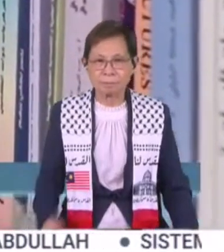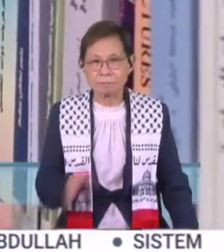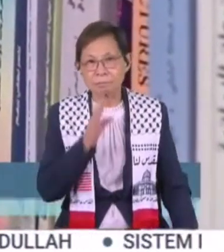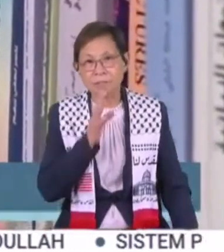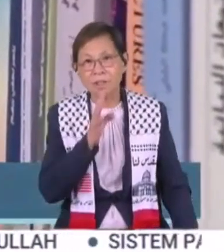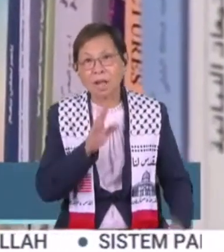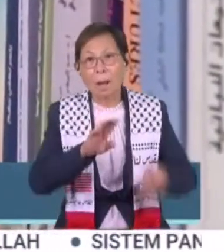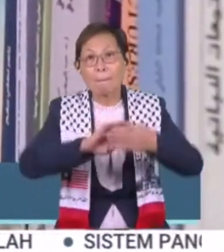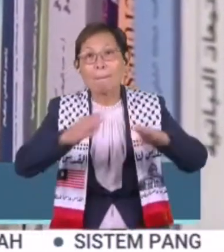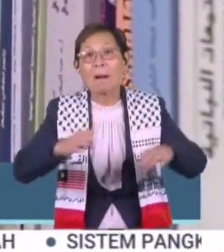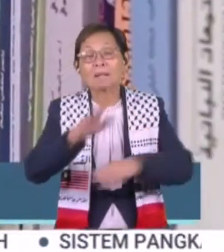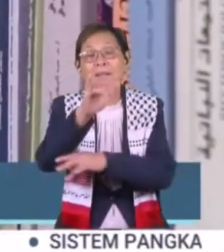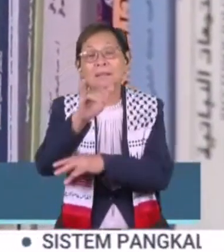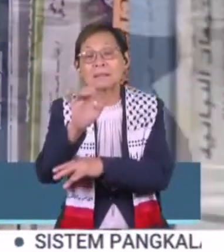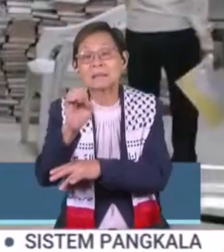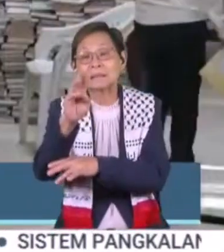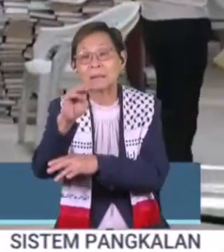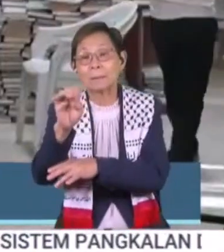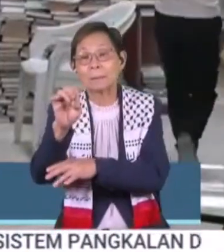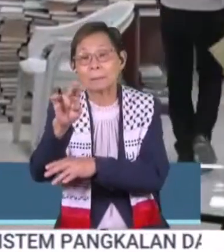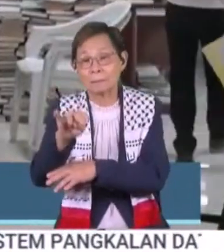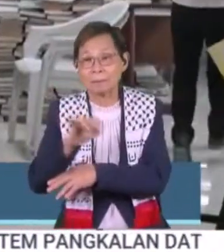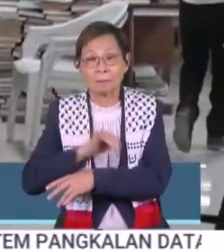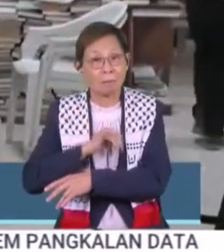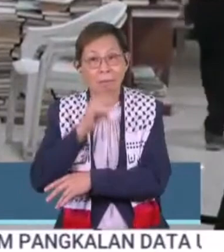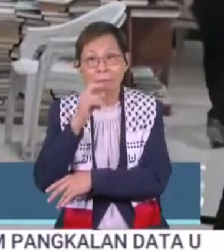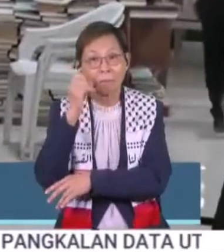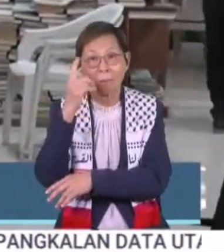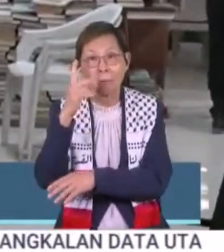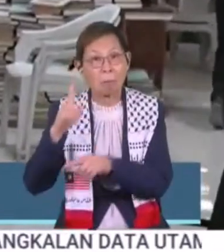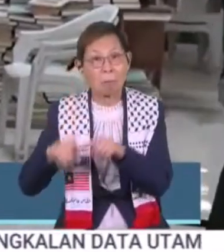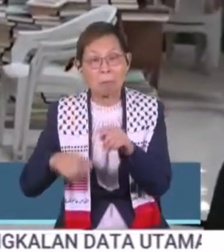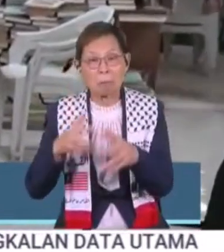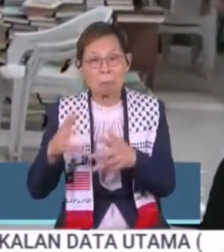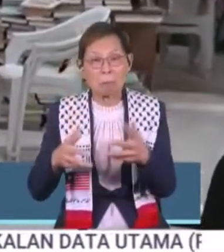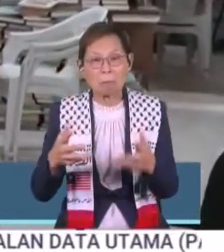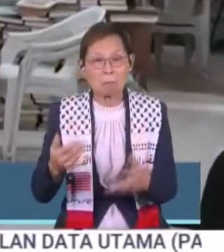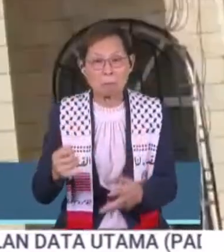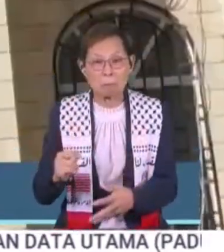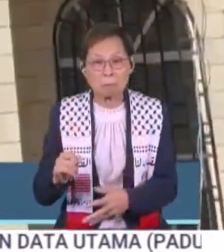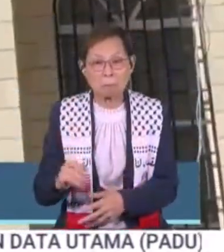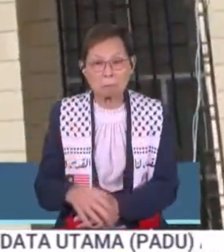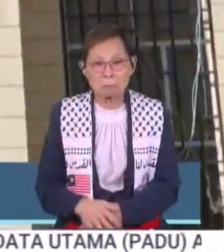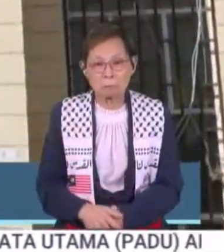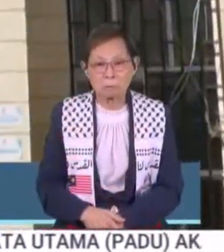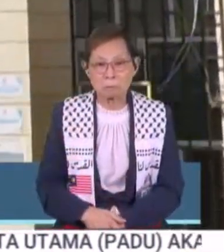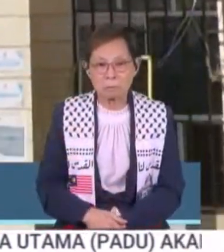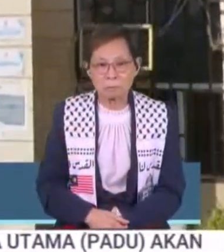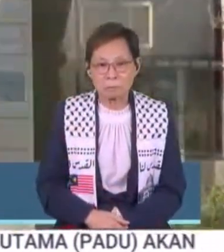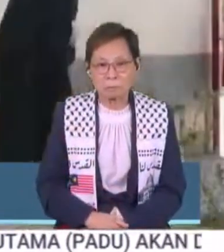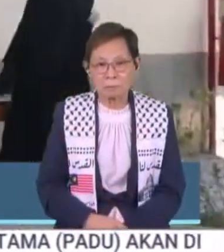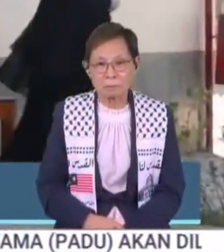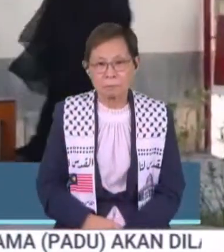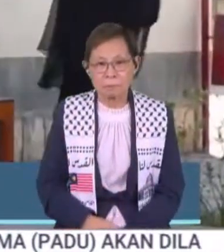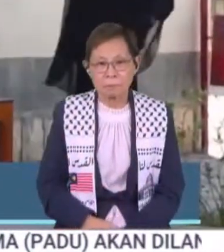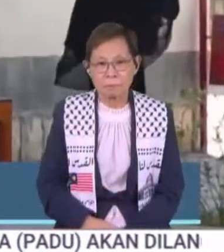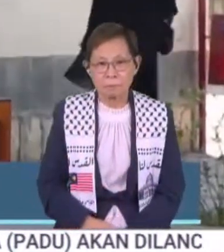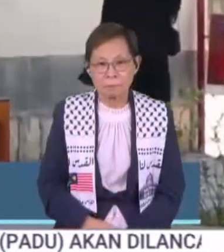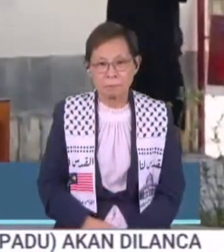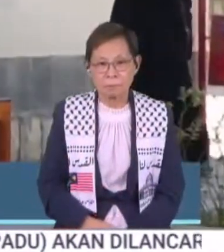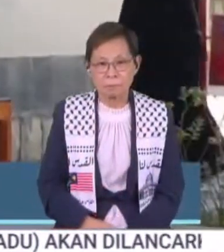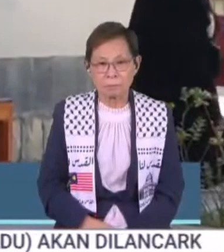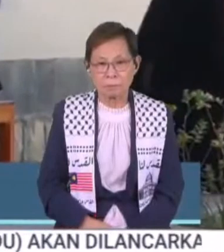جوانب البحث العلمي وتبادل الخبرات في هذا المجال التدريب ايضا سواء كان التدريب